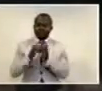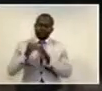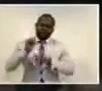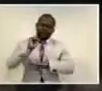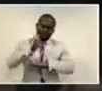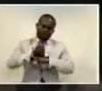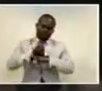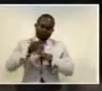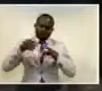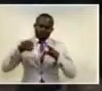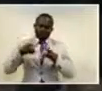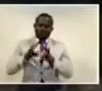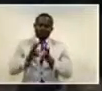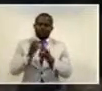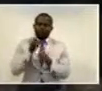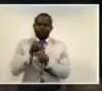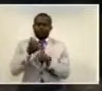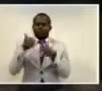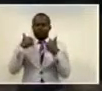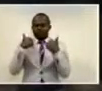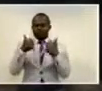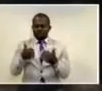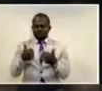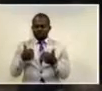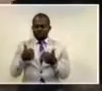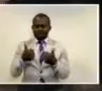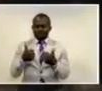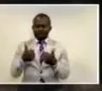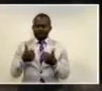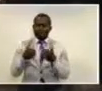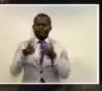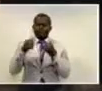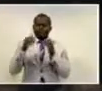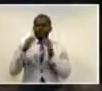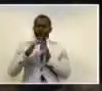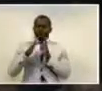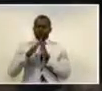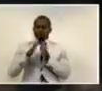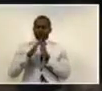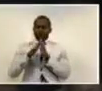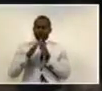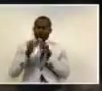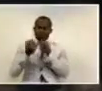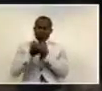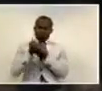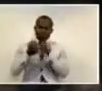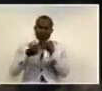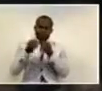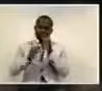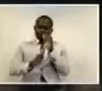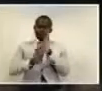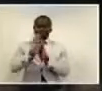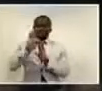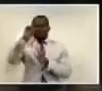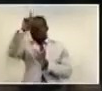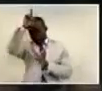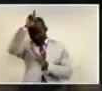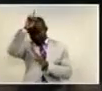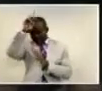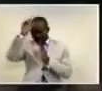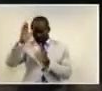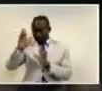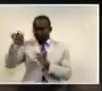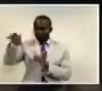kubashyiriraho uburyo bakora neza uyu mujyi wa Rubavu ugakomeza ugatera imbere ibyaro bigatera